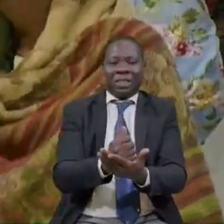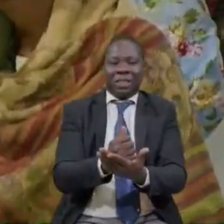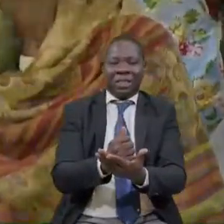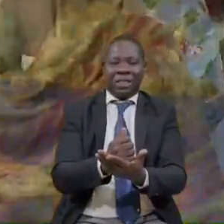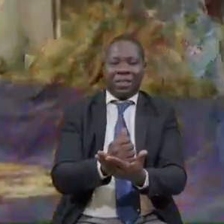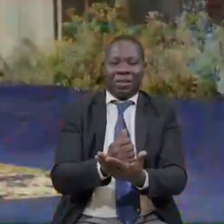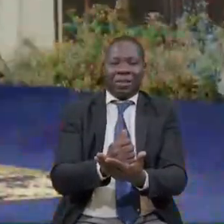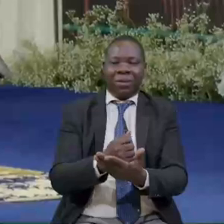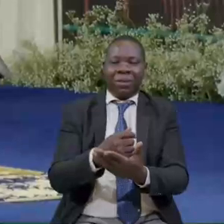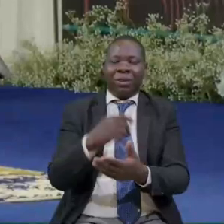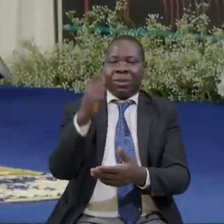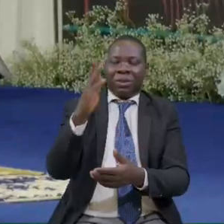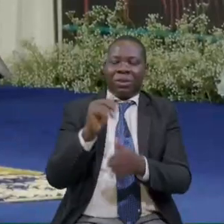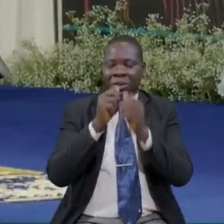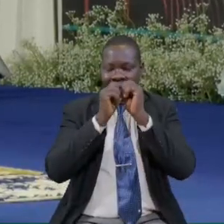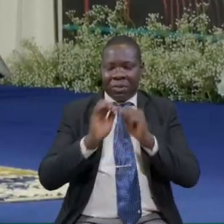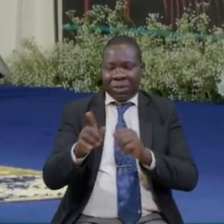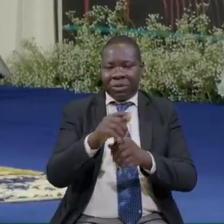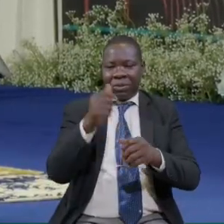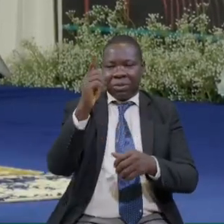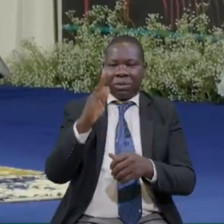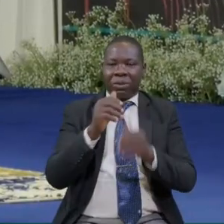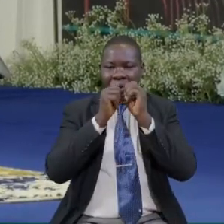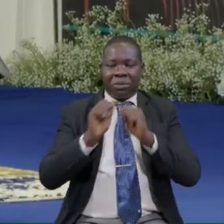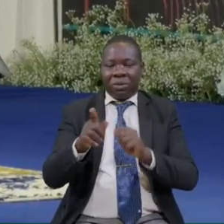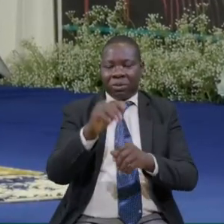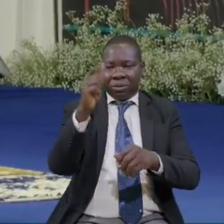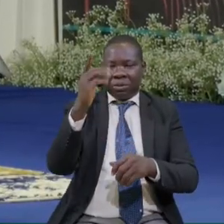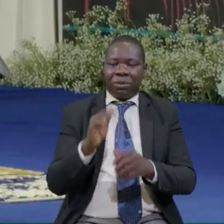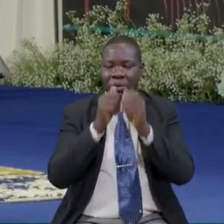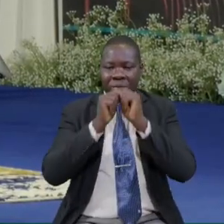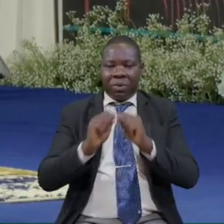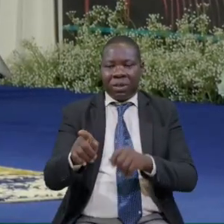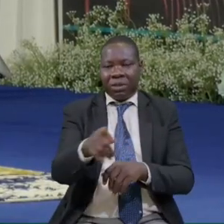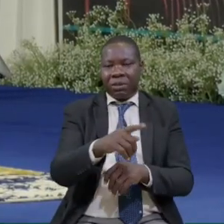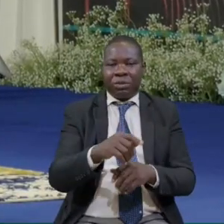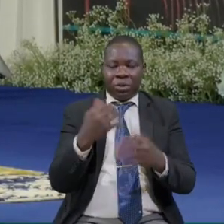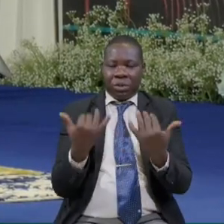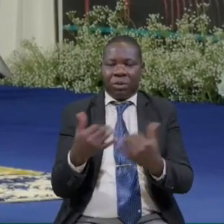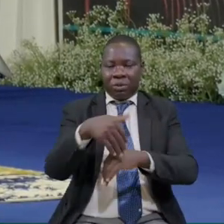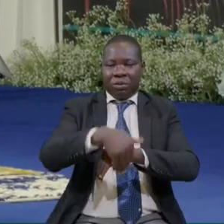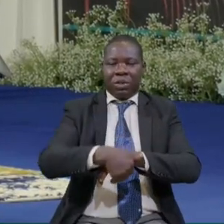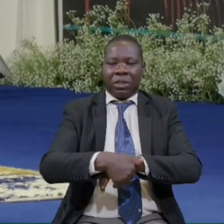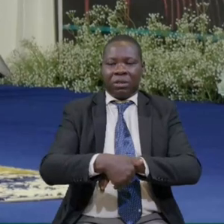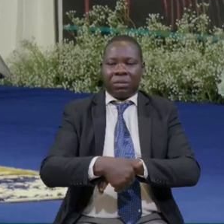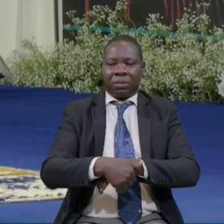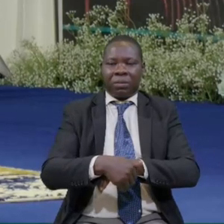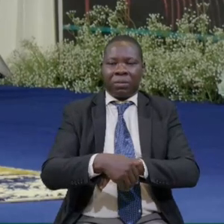Que le Seigneur vous bénisse, que le Seigneur vous bénisse, que le Seigneur vous bénisse. Ce soir,